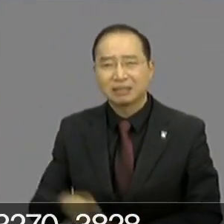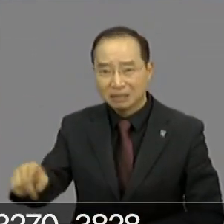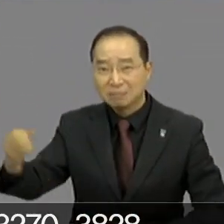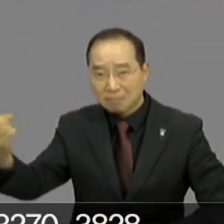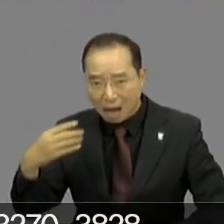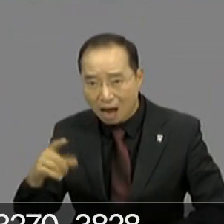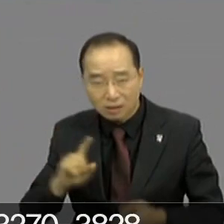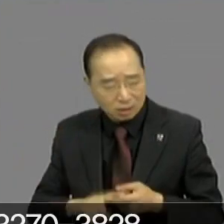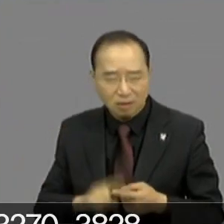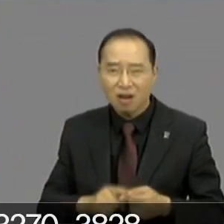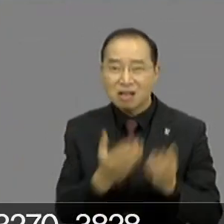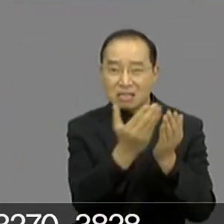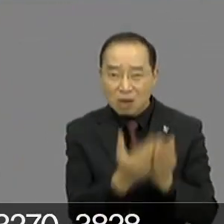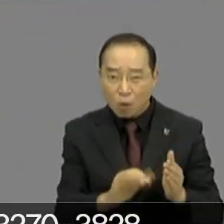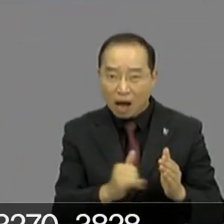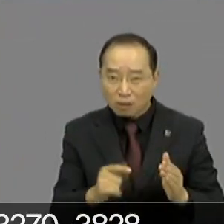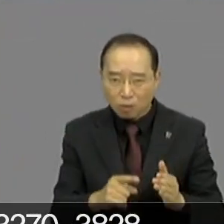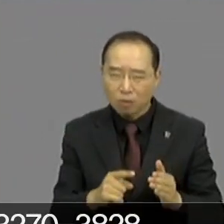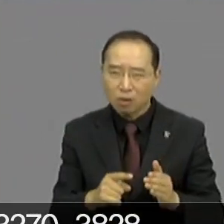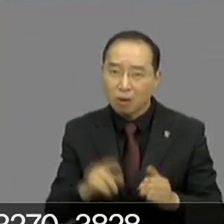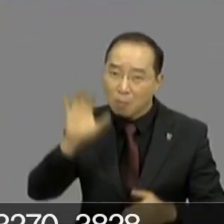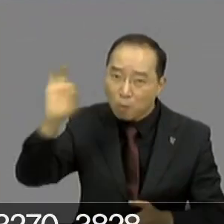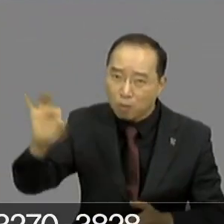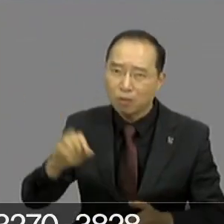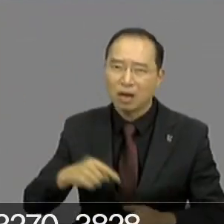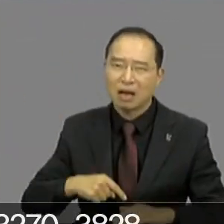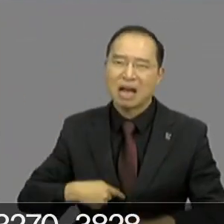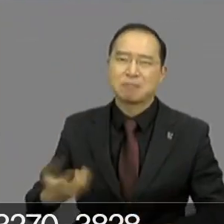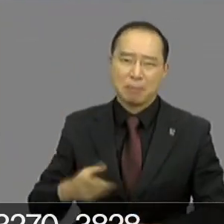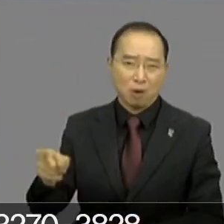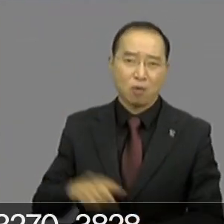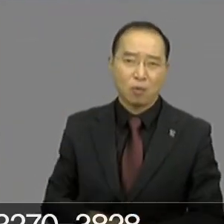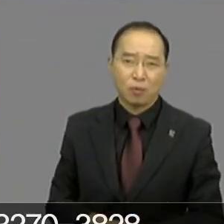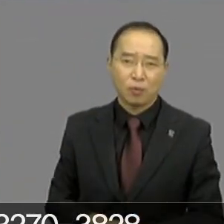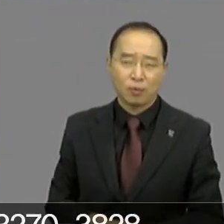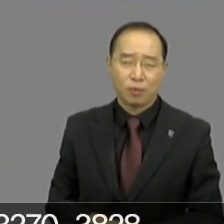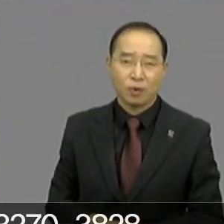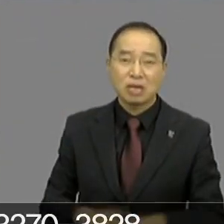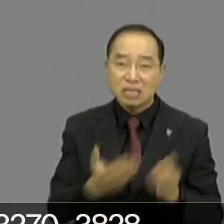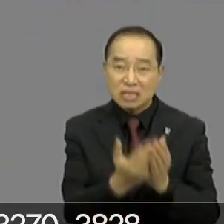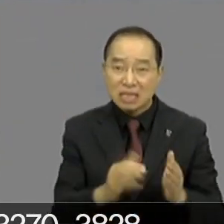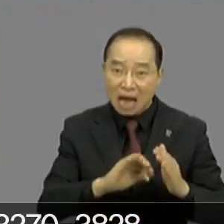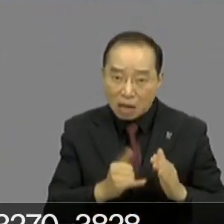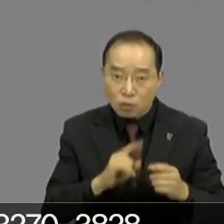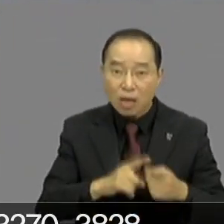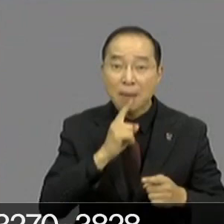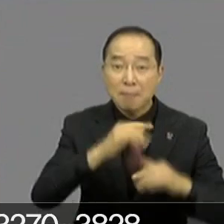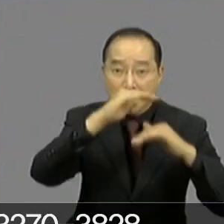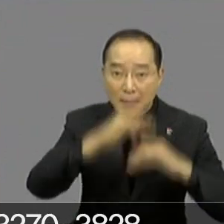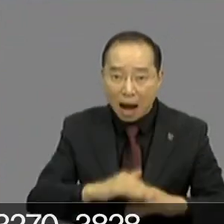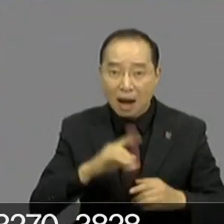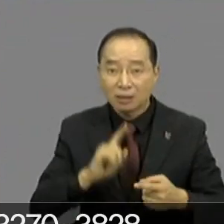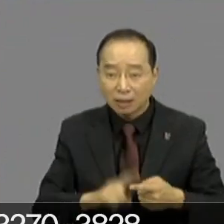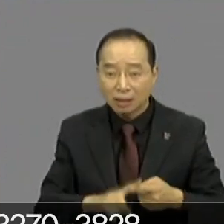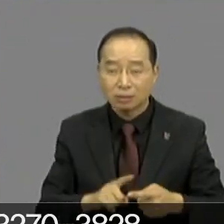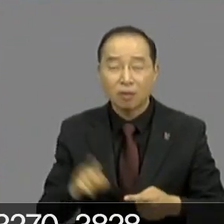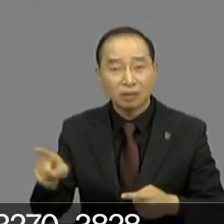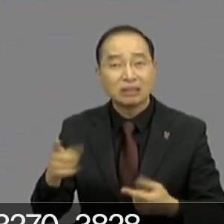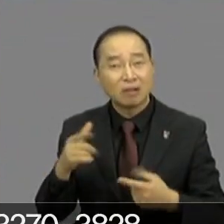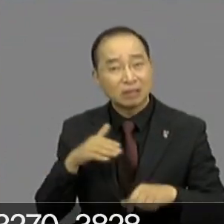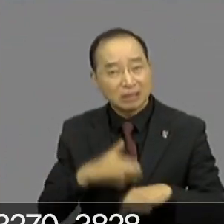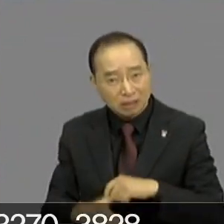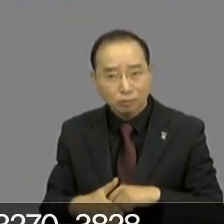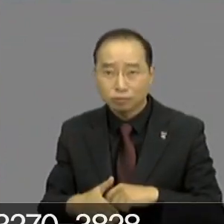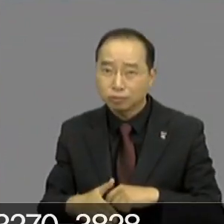생각하실 겁니다 아 그리고 그렇게 그 세월호 유가족들의 말씀을 이런식으로 전달하는 것은